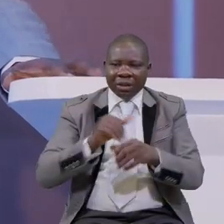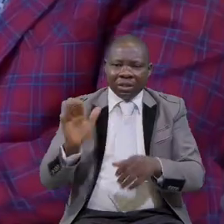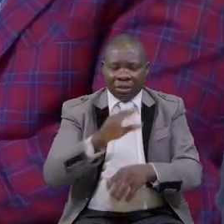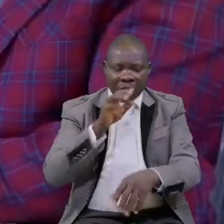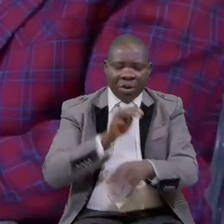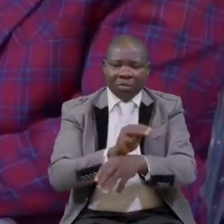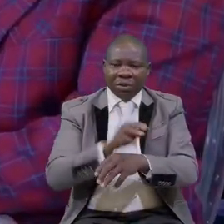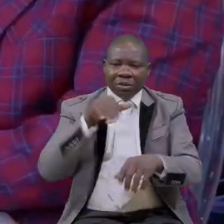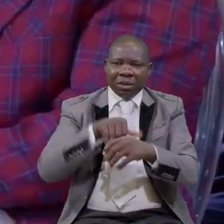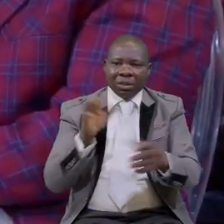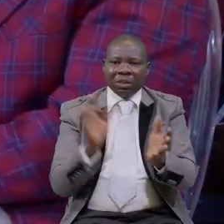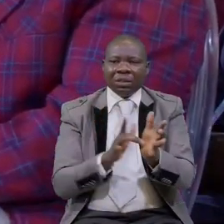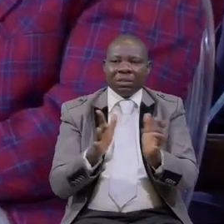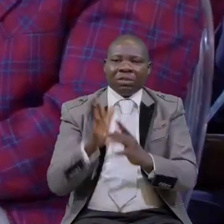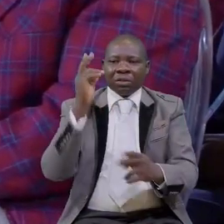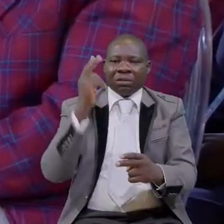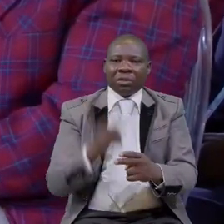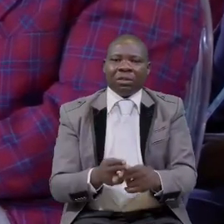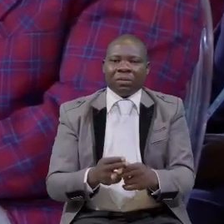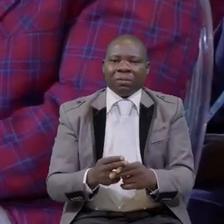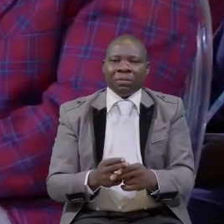de Jésus.